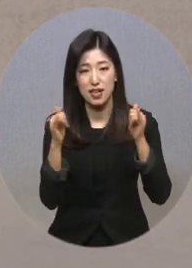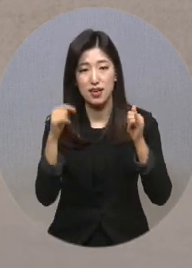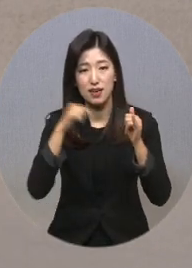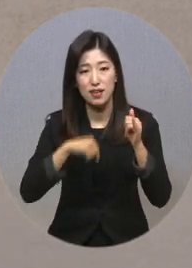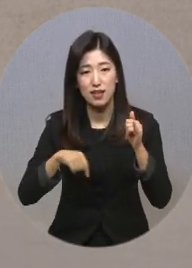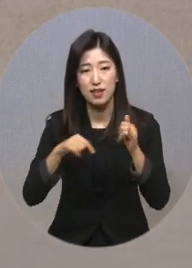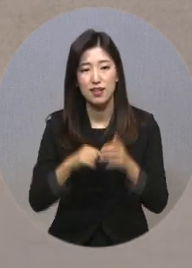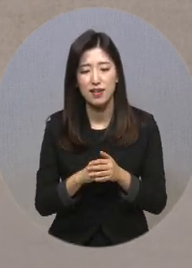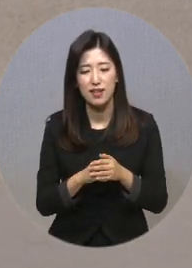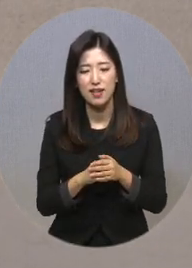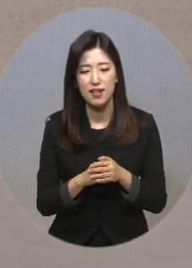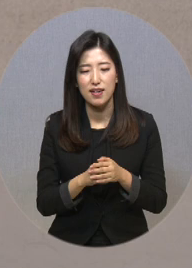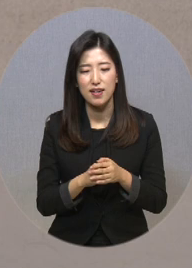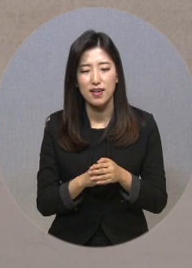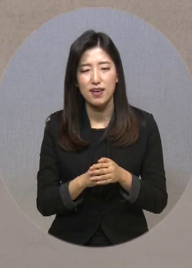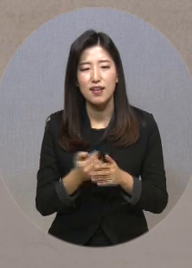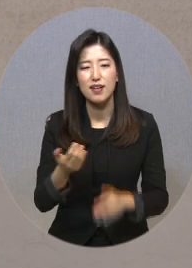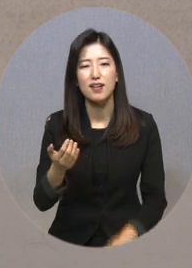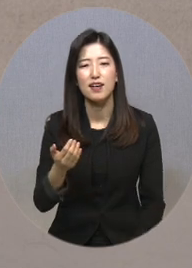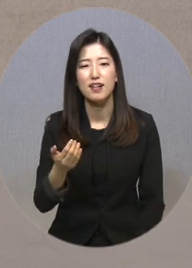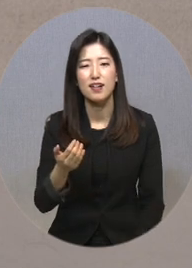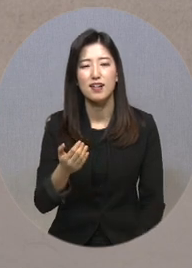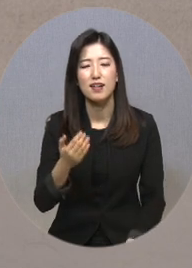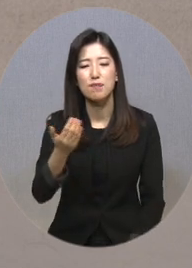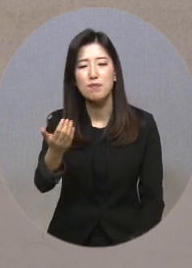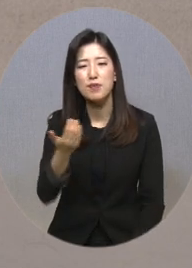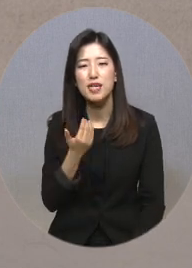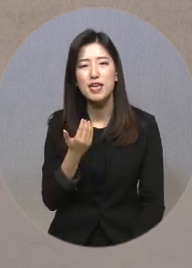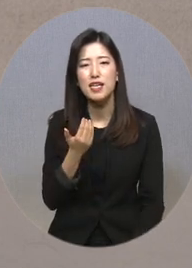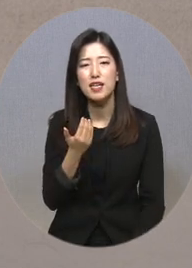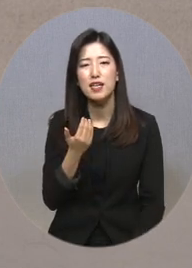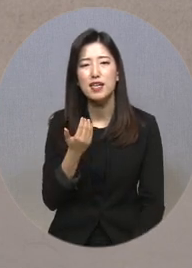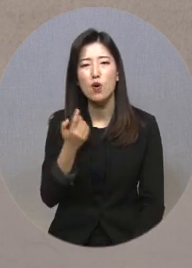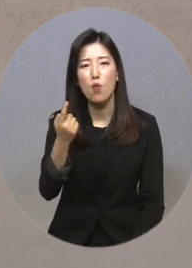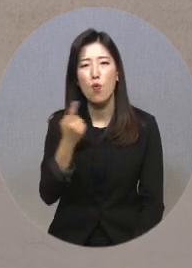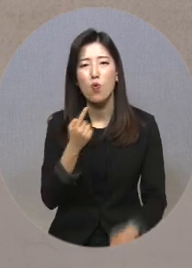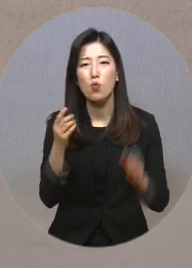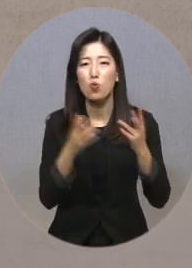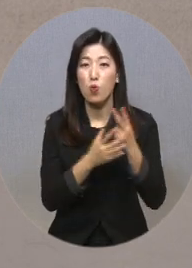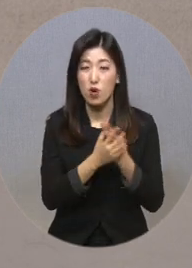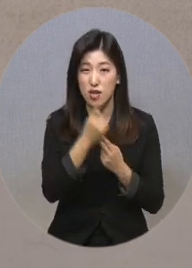통일이라고 말씀하시지 않습니까? 저는 탈북민들은